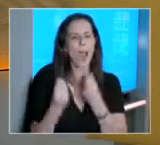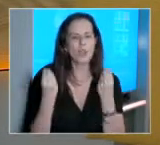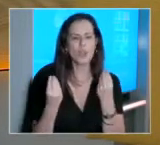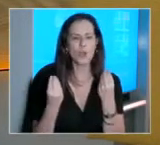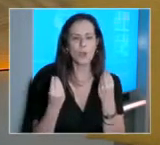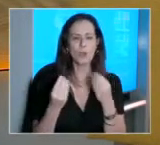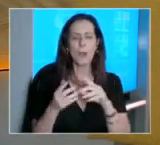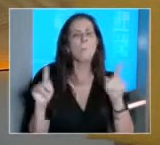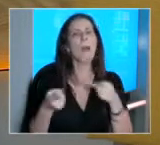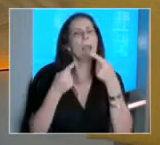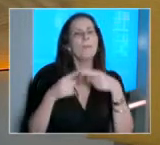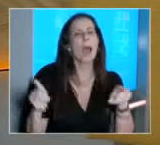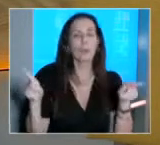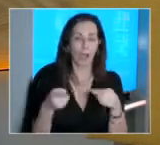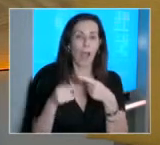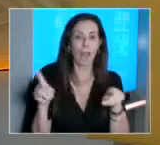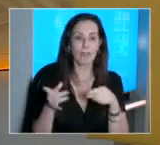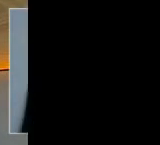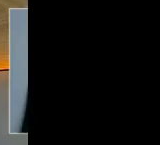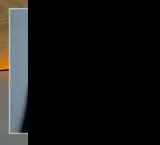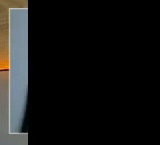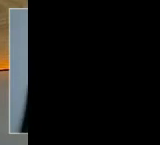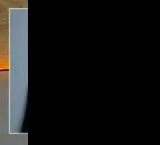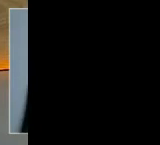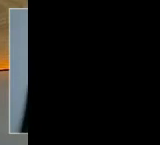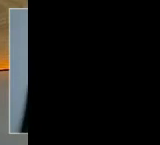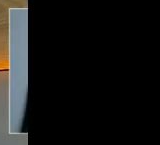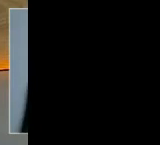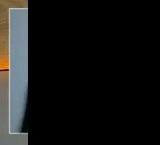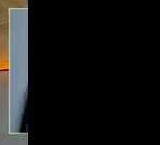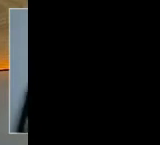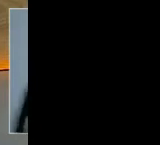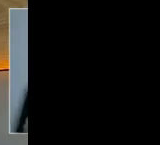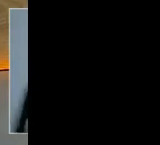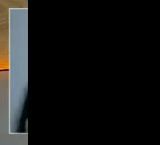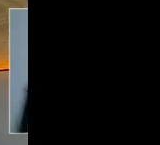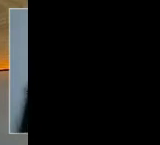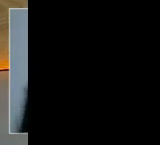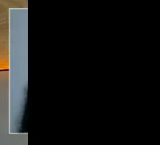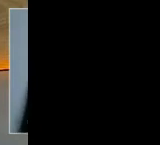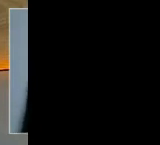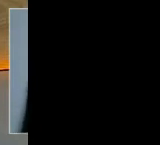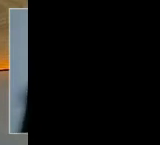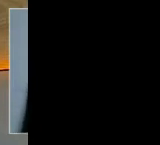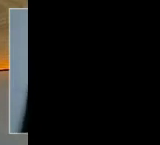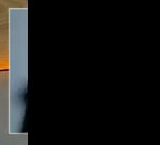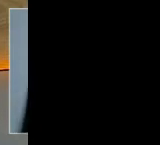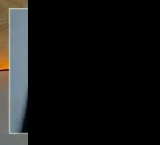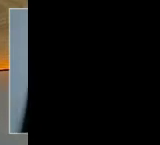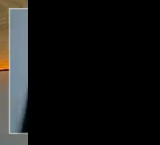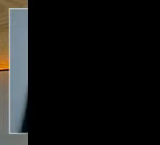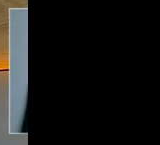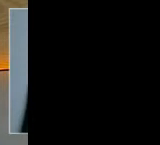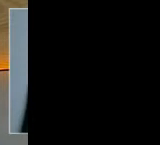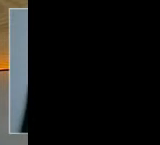באותו לחן שהושפע משיר העם הבאסקי, שמבשר על בוא המלך, שיש בו איזה... בואי נדבר רגע על הלחן הזה. היו